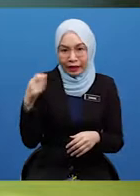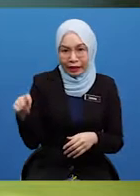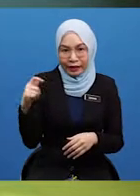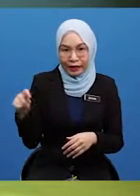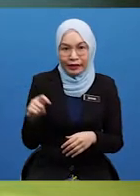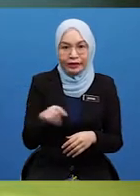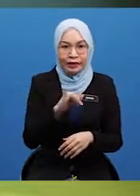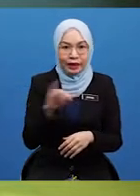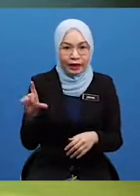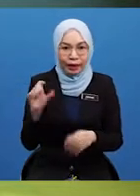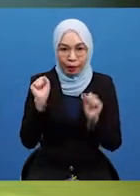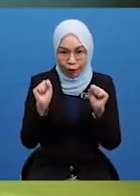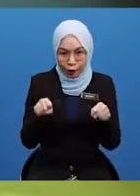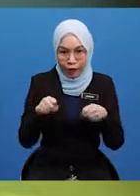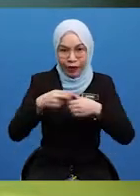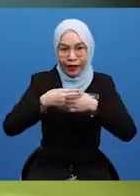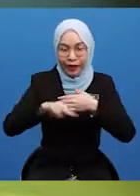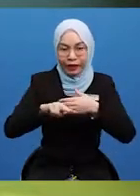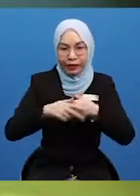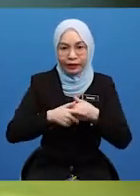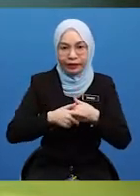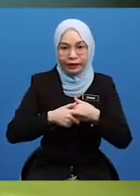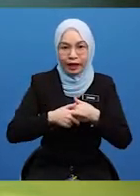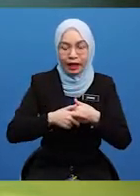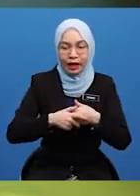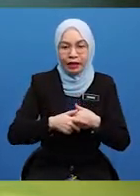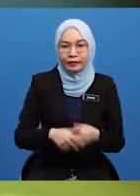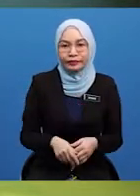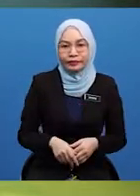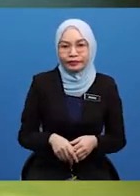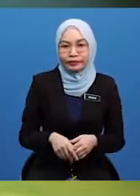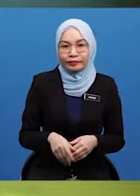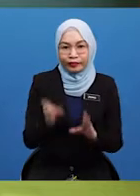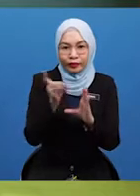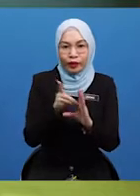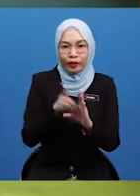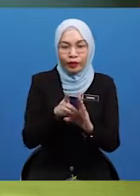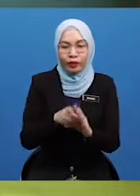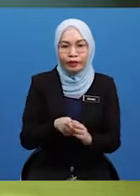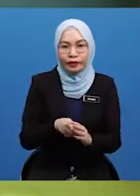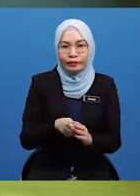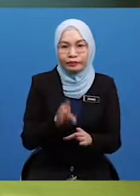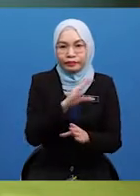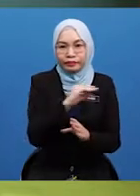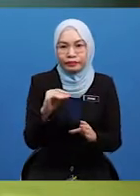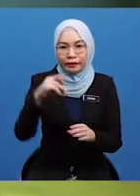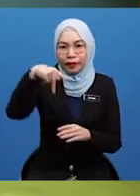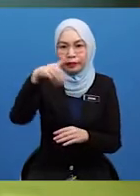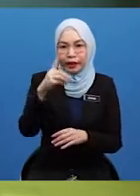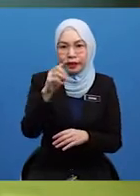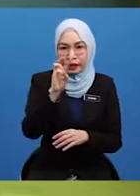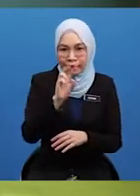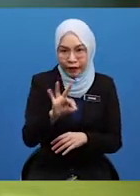boleh menghantar dokumen dalam bentuk W ataupun PDF ha